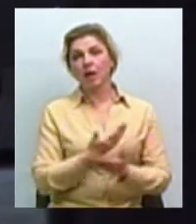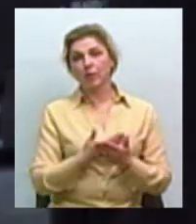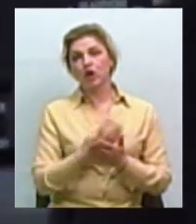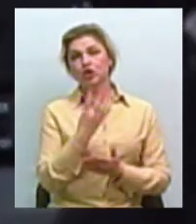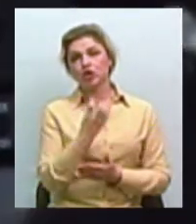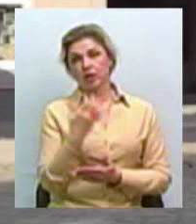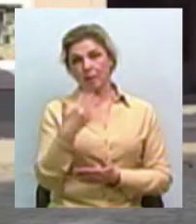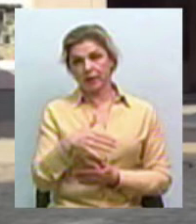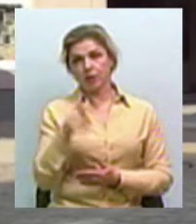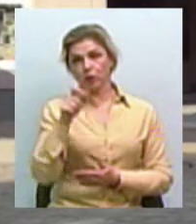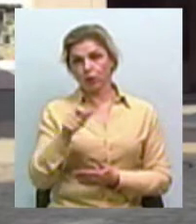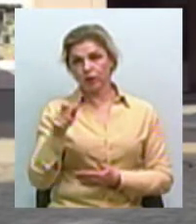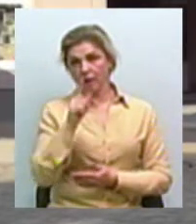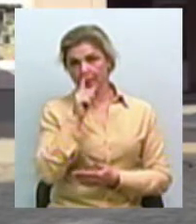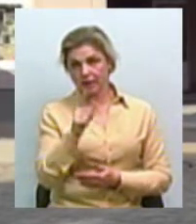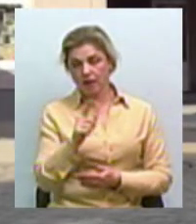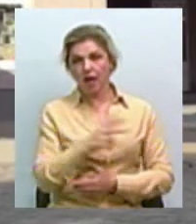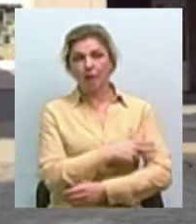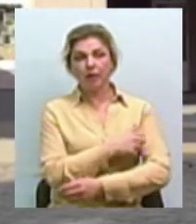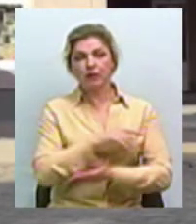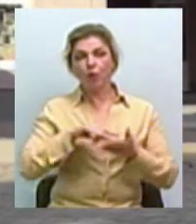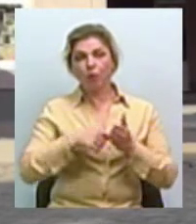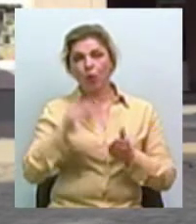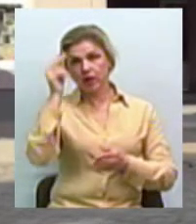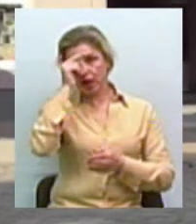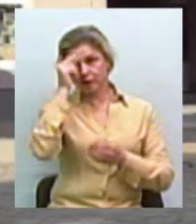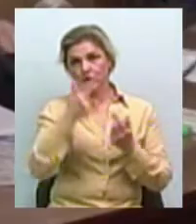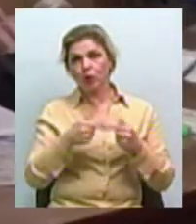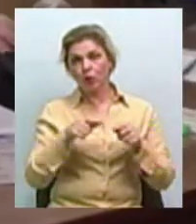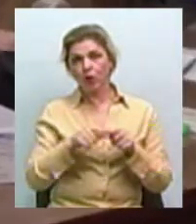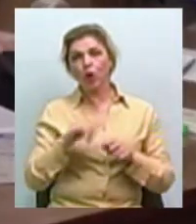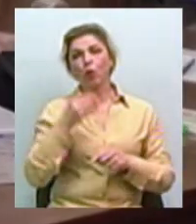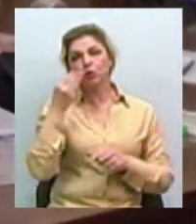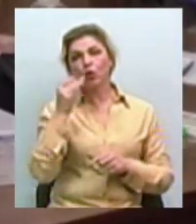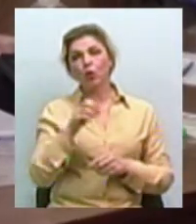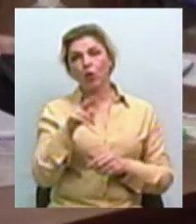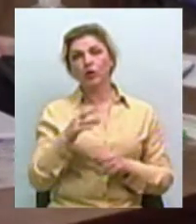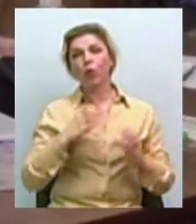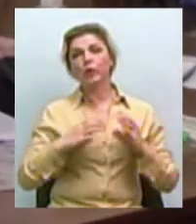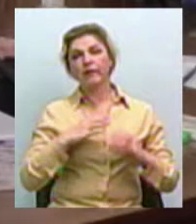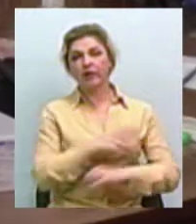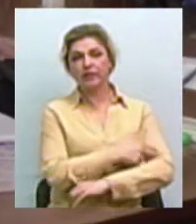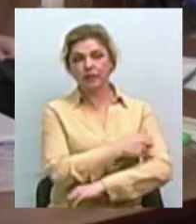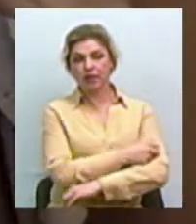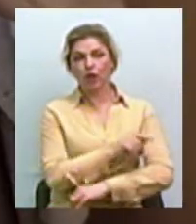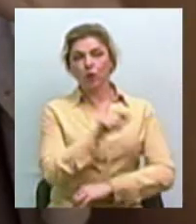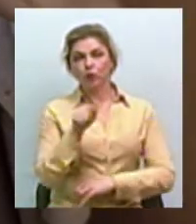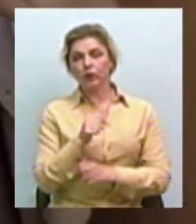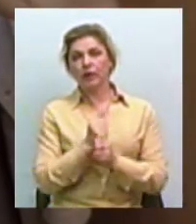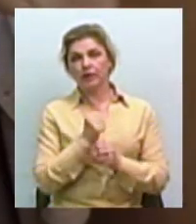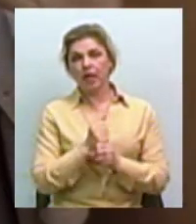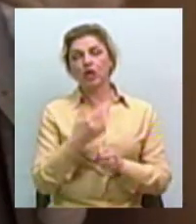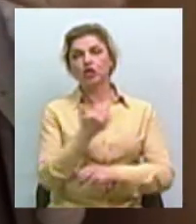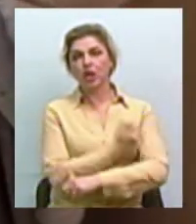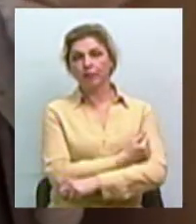450 людей у місяць. Медичний пункт у навчальному корпусі Ужгородського національного університету. Тут студентам роблять щеплення від дифтерії. Леонід